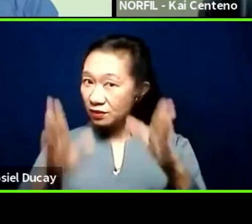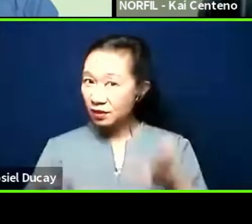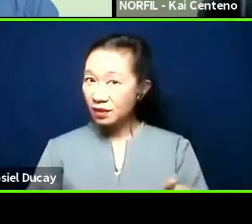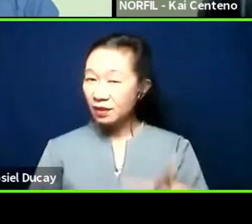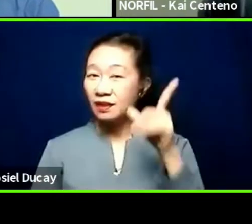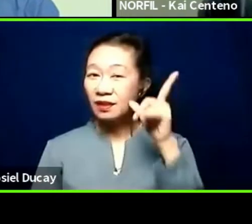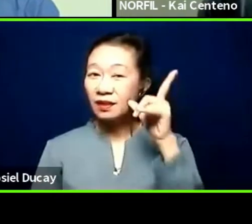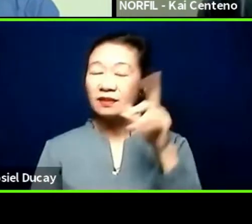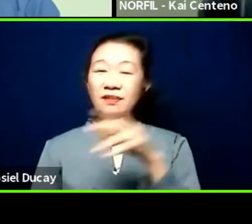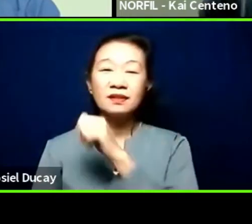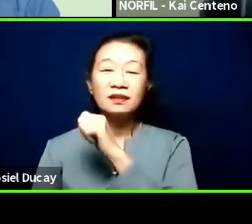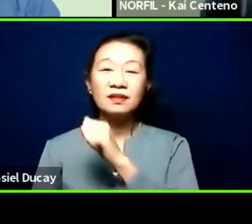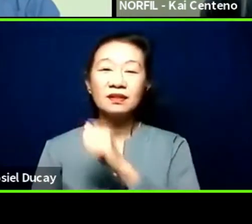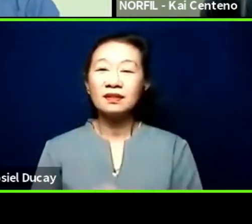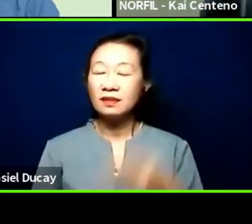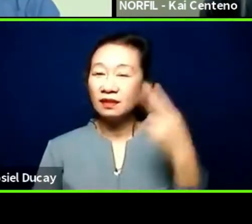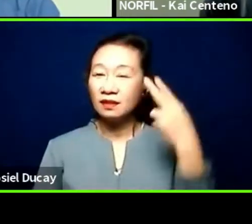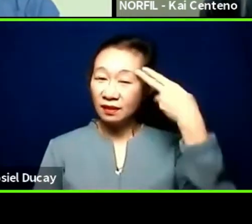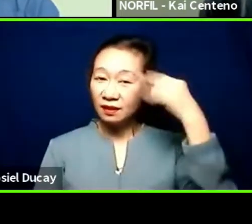Hi, Kai. Good afternoon.